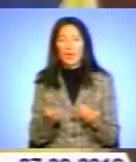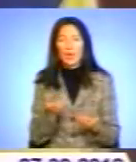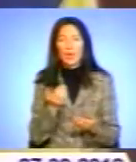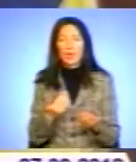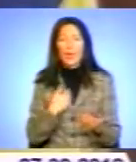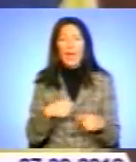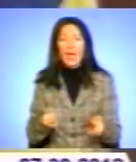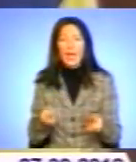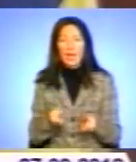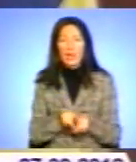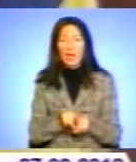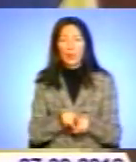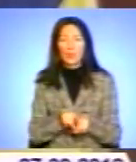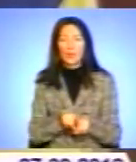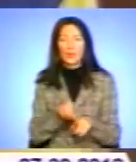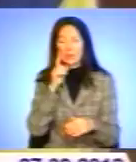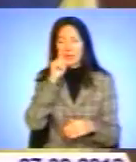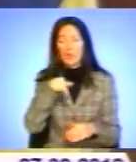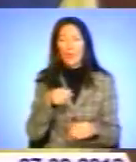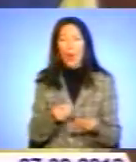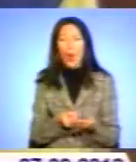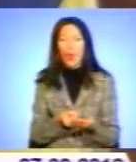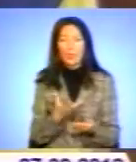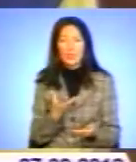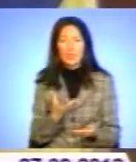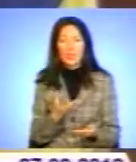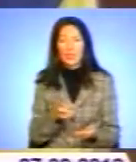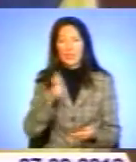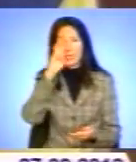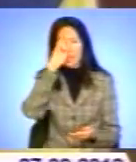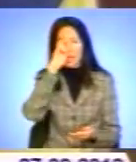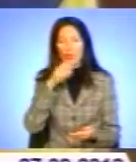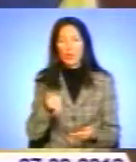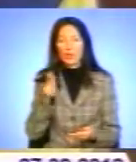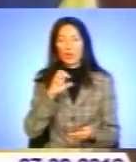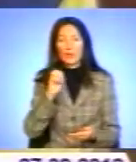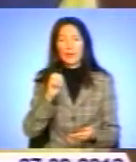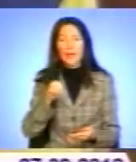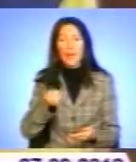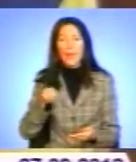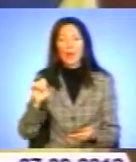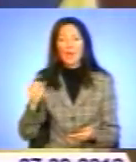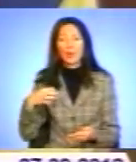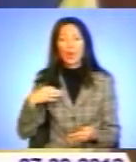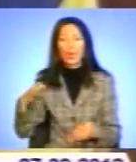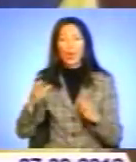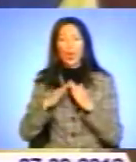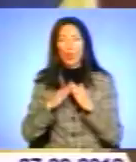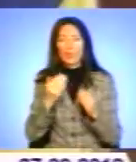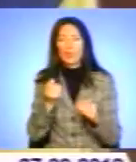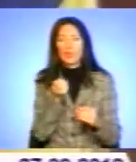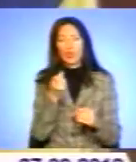ми також знаємо оцінки і Державного департаменту, і Білого Дому. Вони